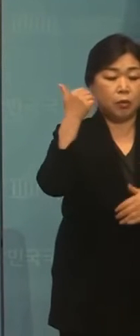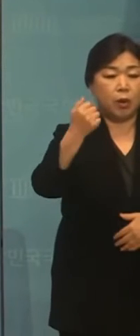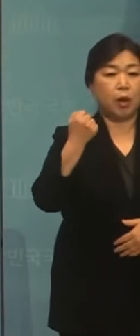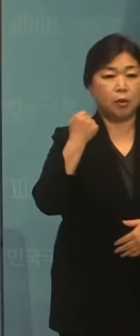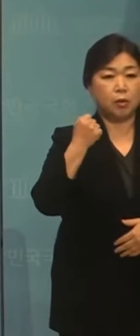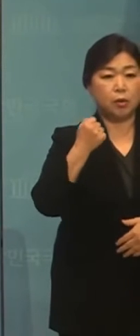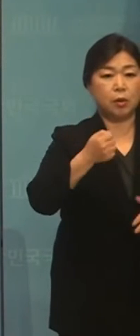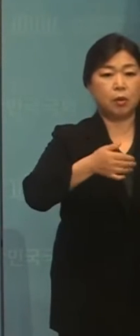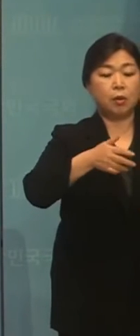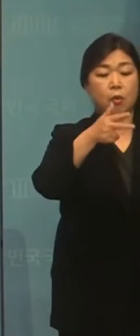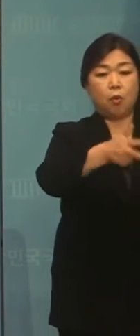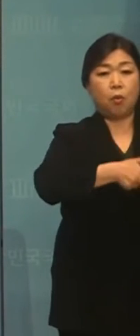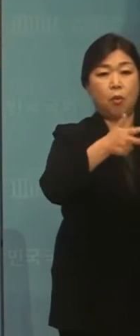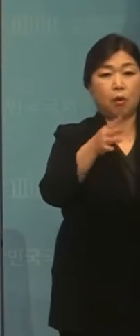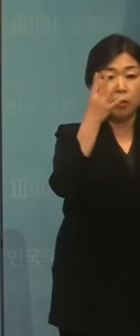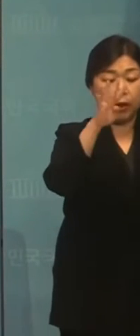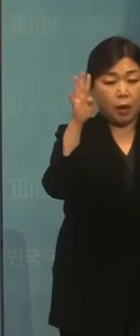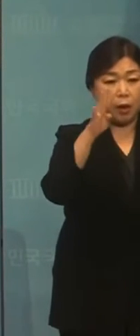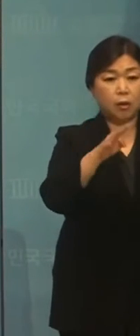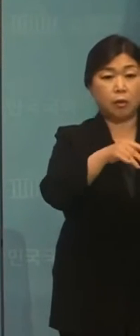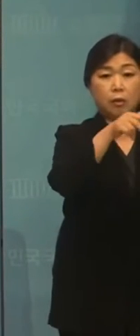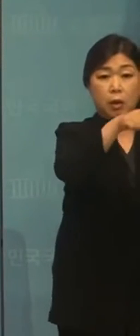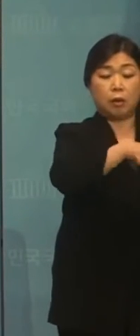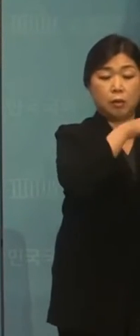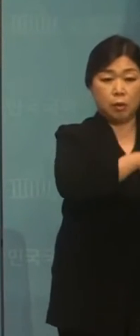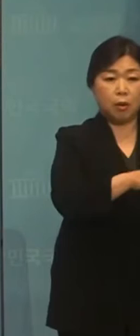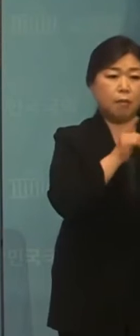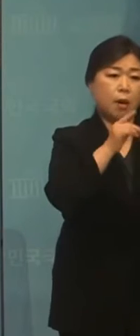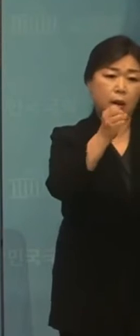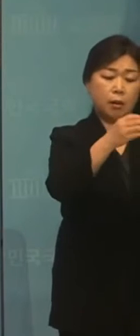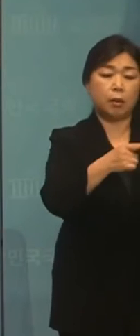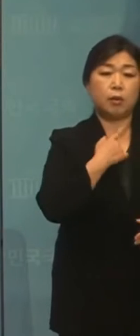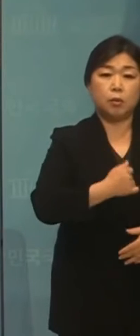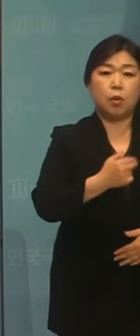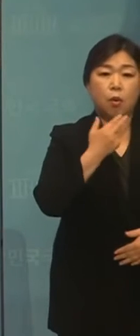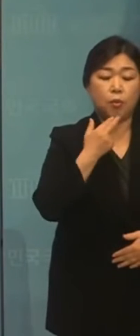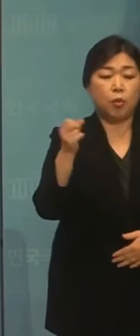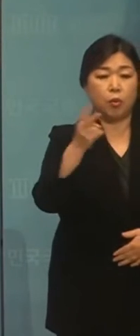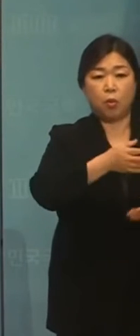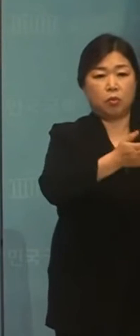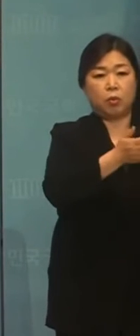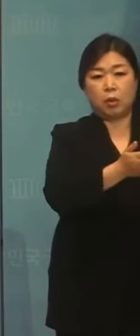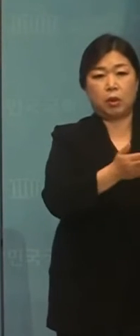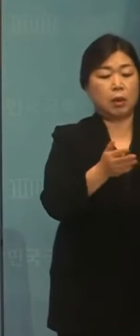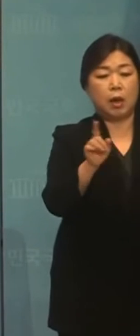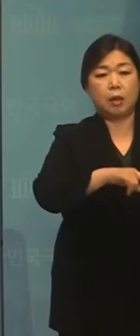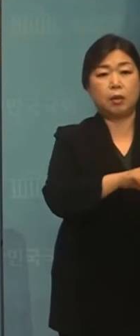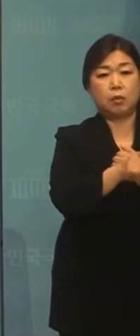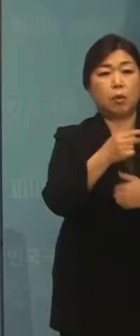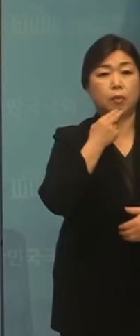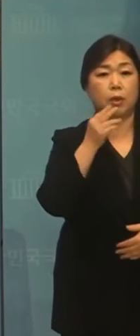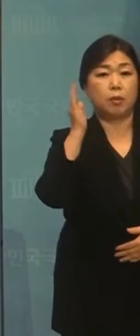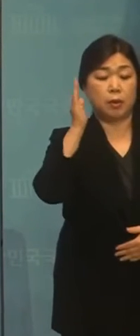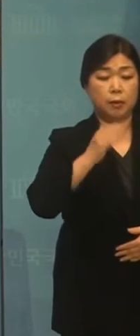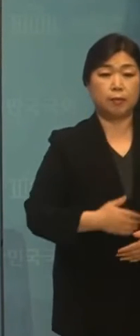한국에너지공과대학교 법안은 거론된 적도 없으며 논의 대상도 아니었음을 분명히